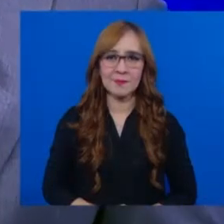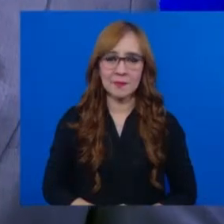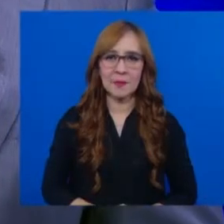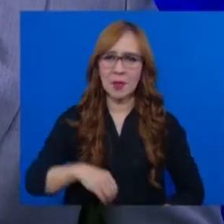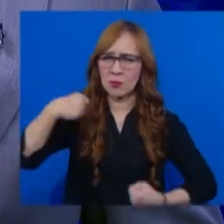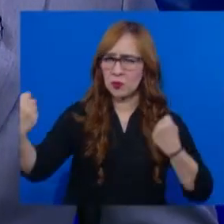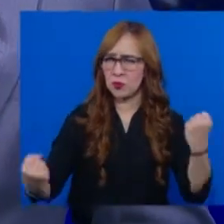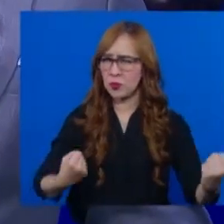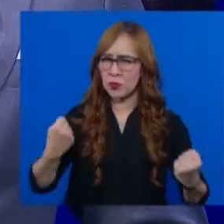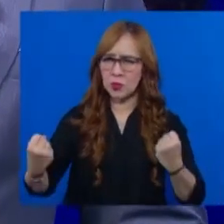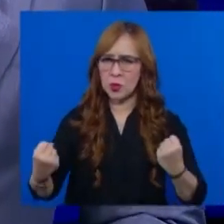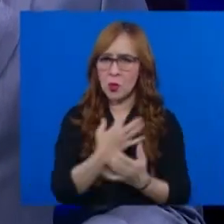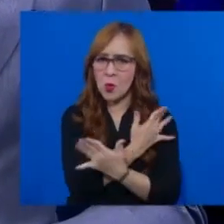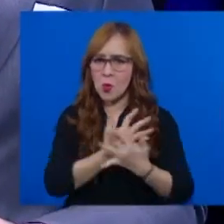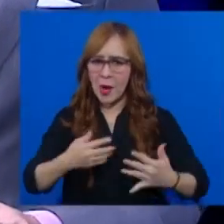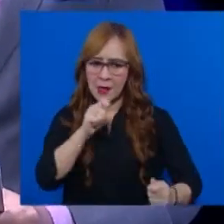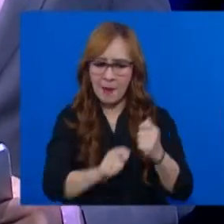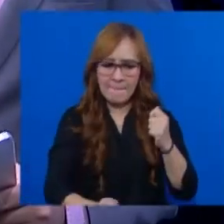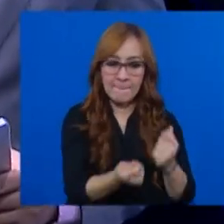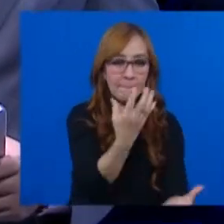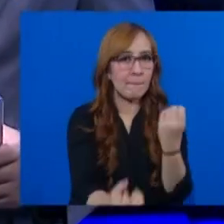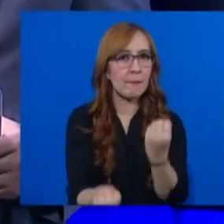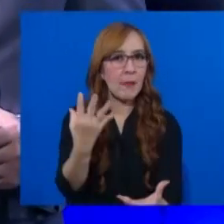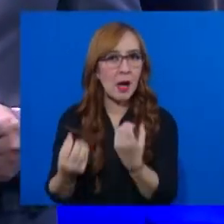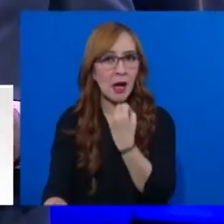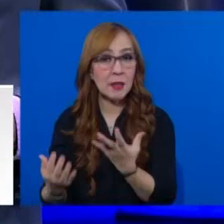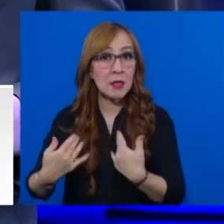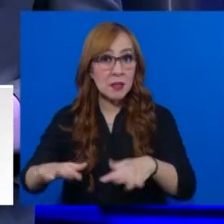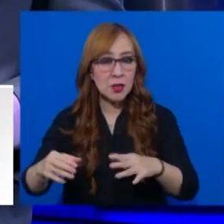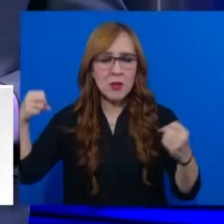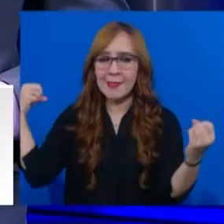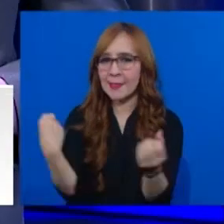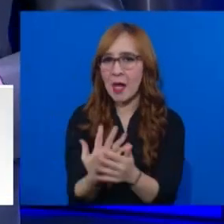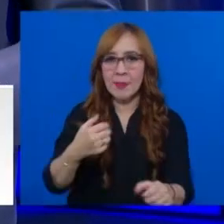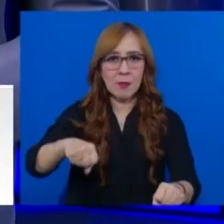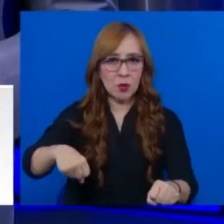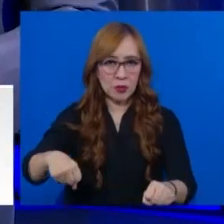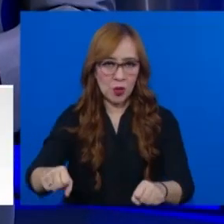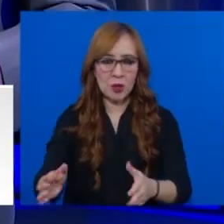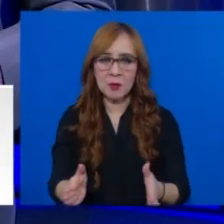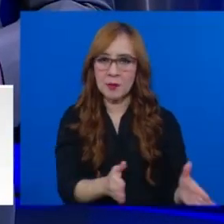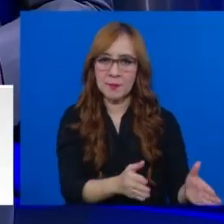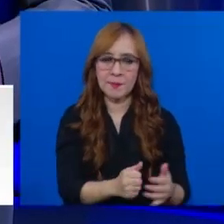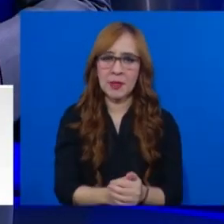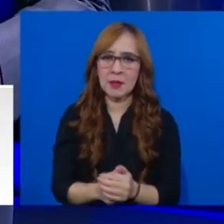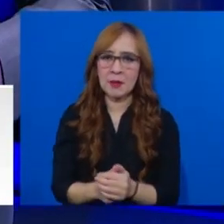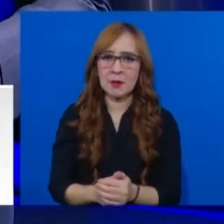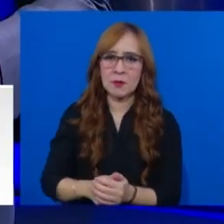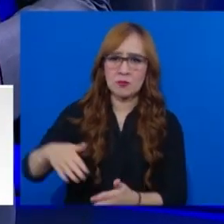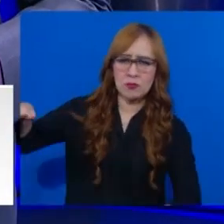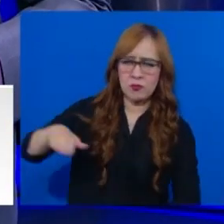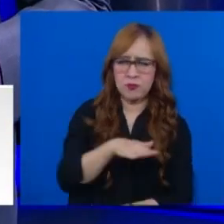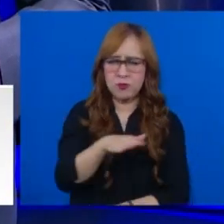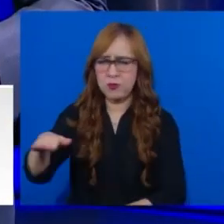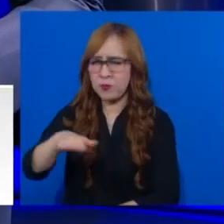Sebuah truk dibakar warga usai menabrak seorang pemotor di Halmahera Barat, Maluku Utara. Sementara itu akibat hilang kendali saat melaju